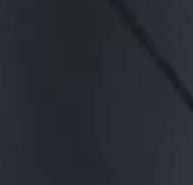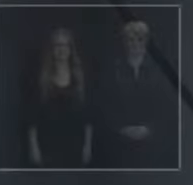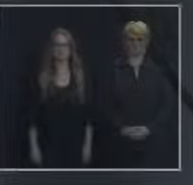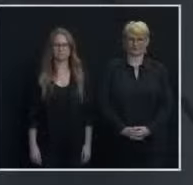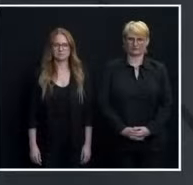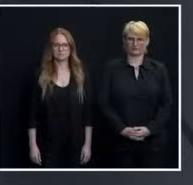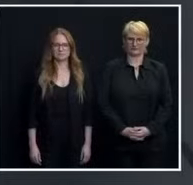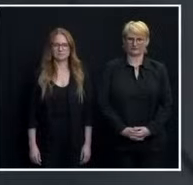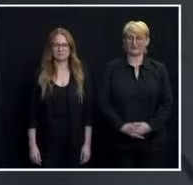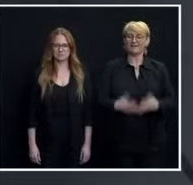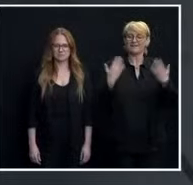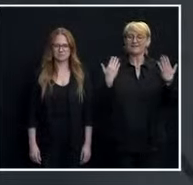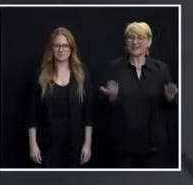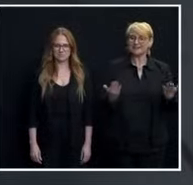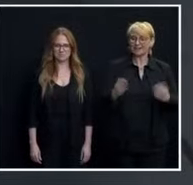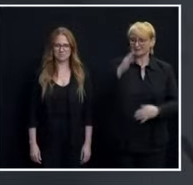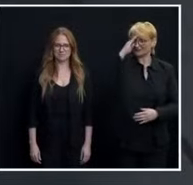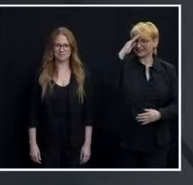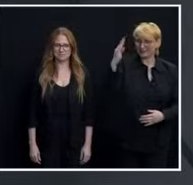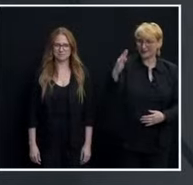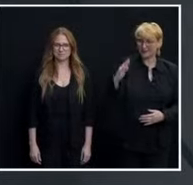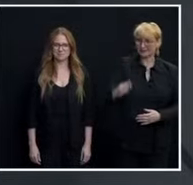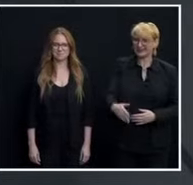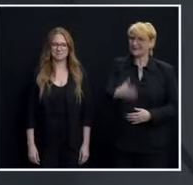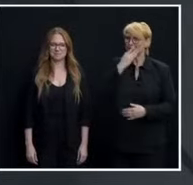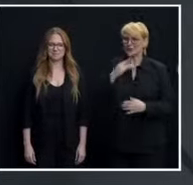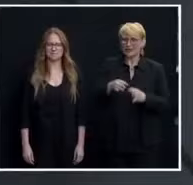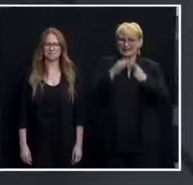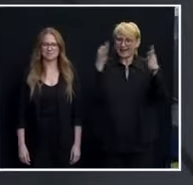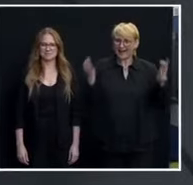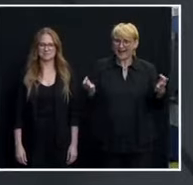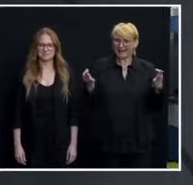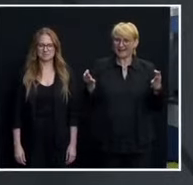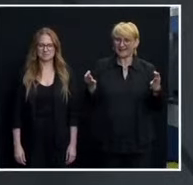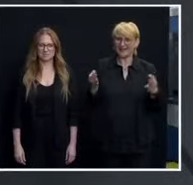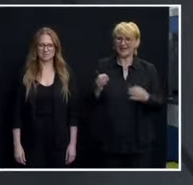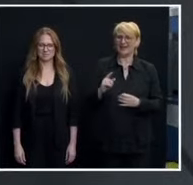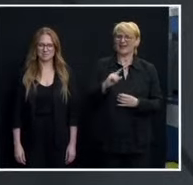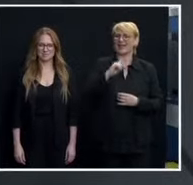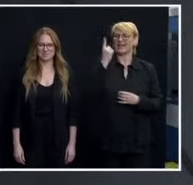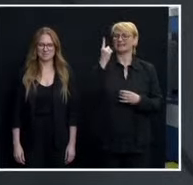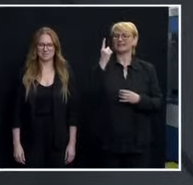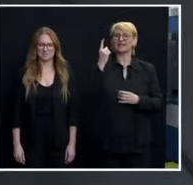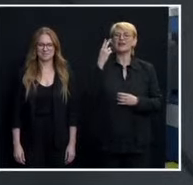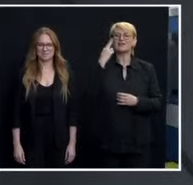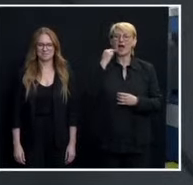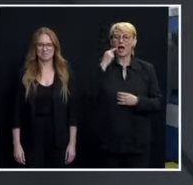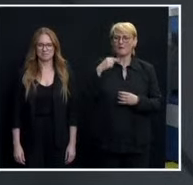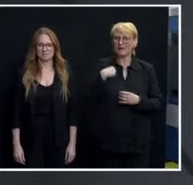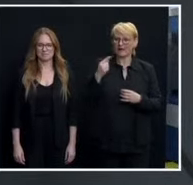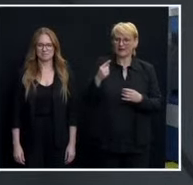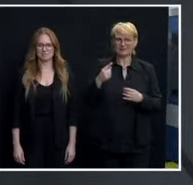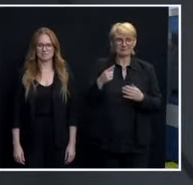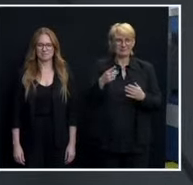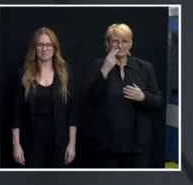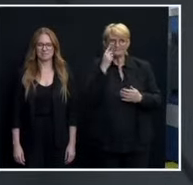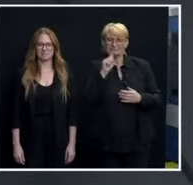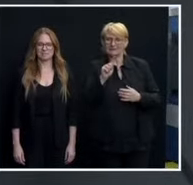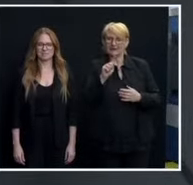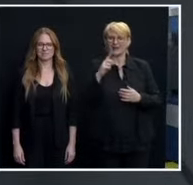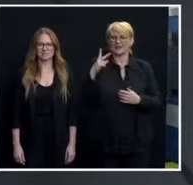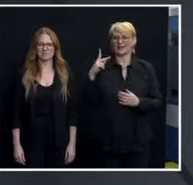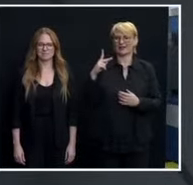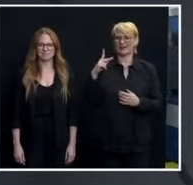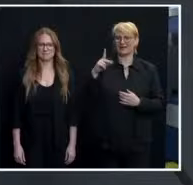Na dann, Servus, was für ein schöner Tag. Der erste Name, der mir heute begegnet ist, war